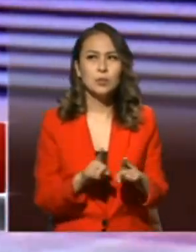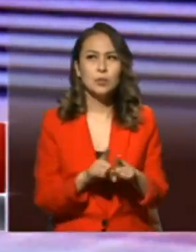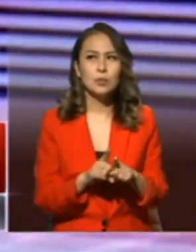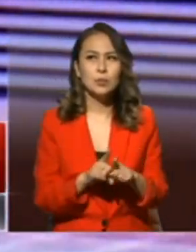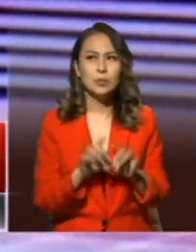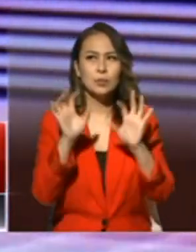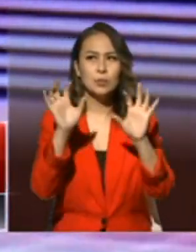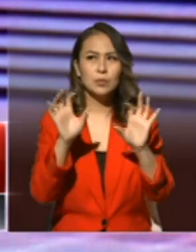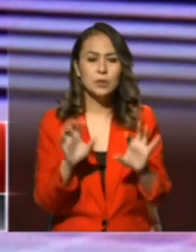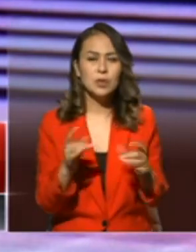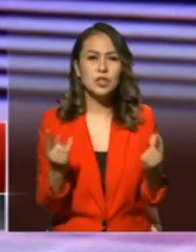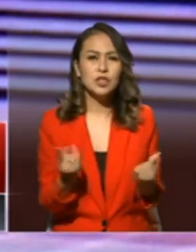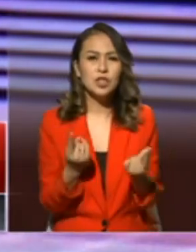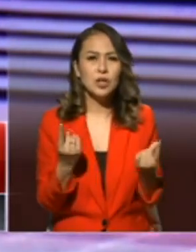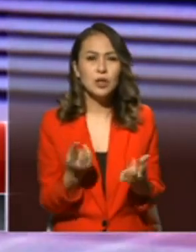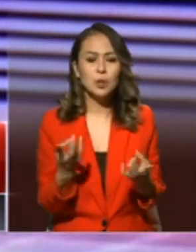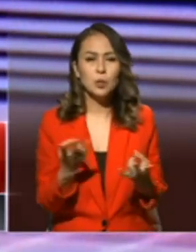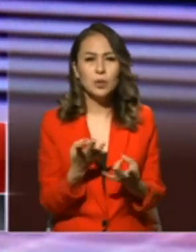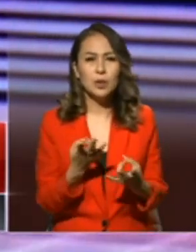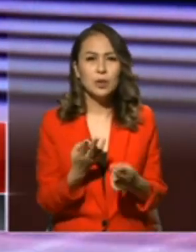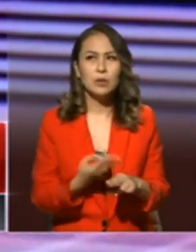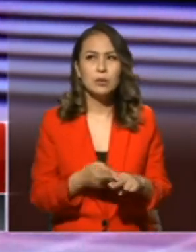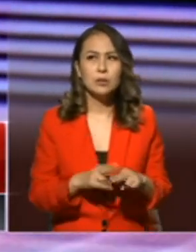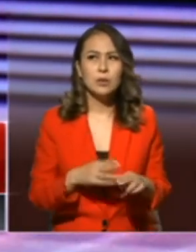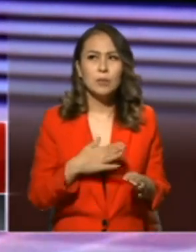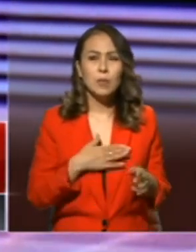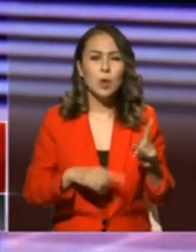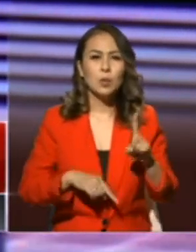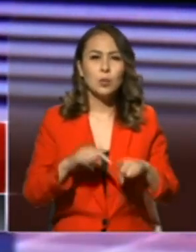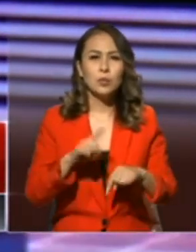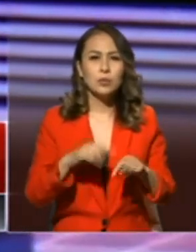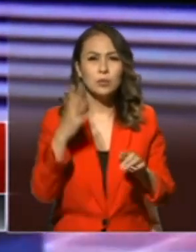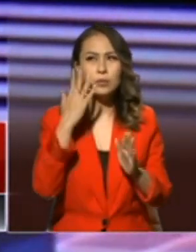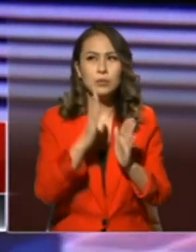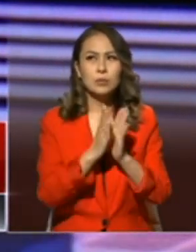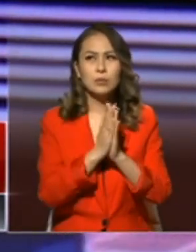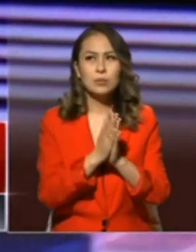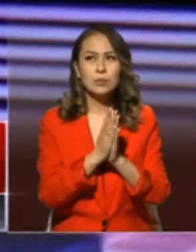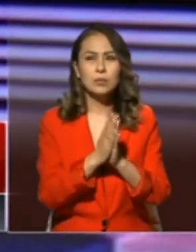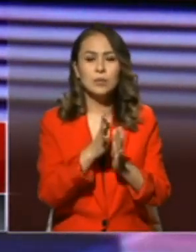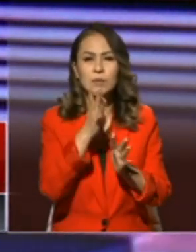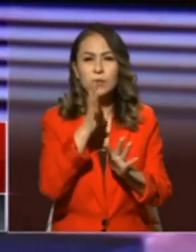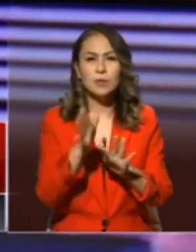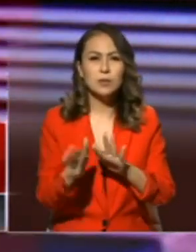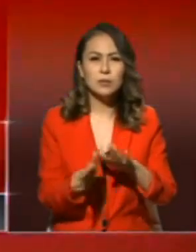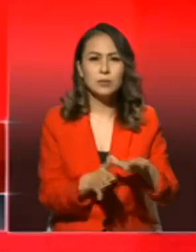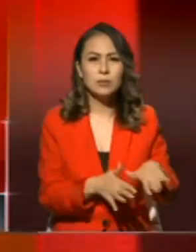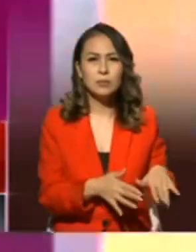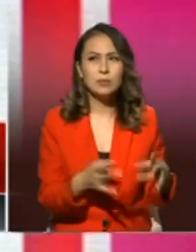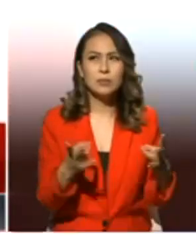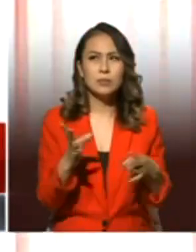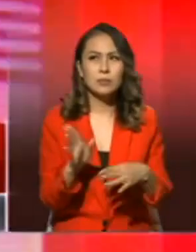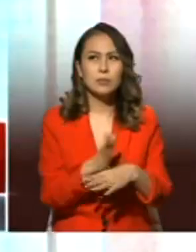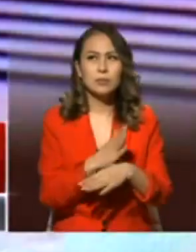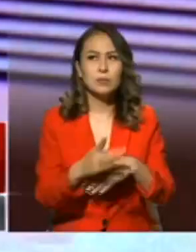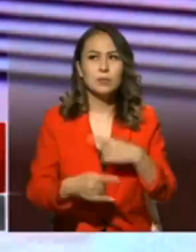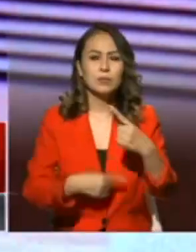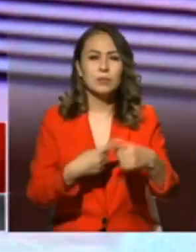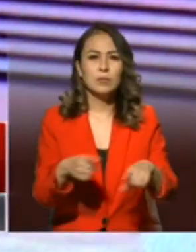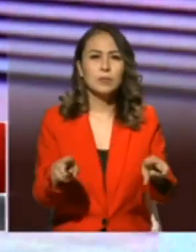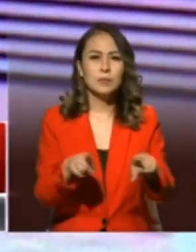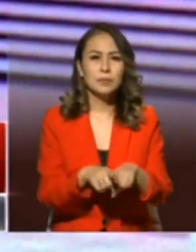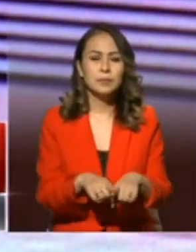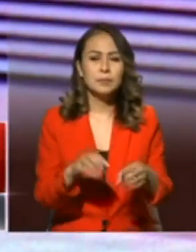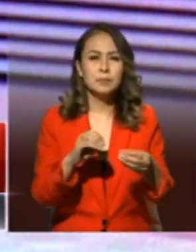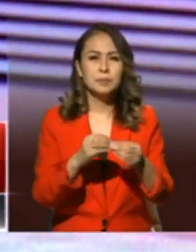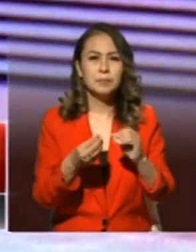заңды жеңілдету керек адамдардан. Біз барып туысқаннан рұқсат сұрап тұрған кезде ол адам өлетіп кетеді, уақыт өтеді деп айтады. Жоқ, туысқаннан бөлек келесі жылы басқа да проблемалар шешу